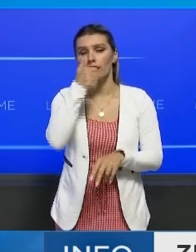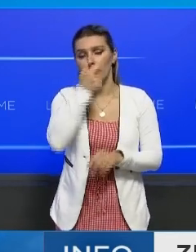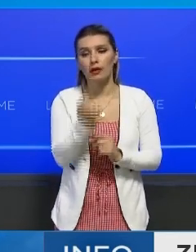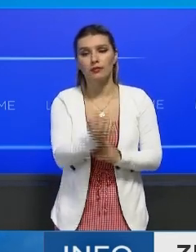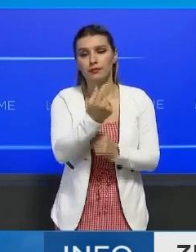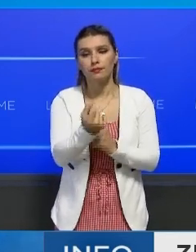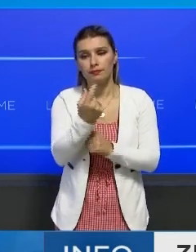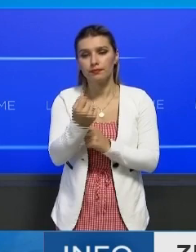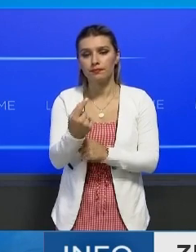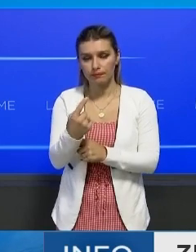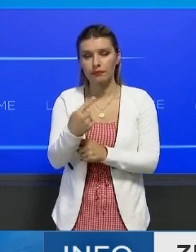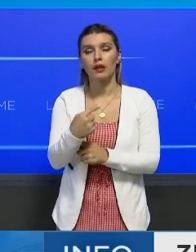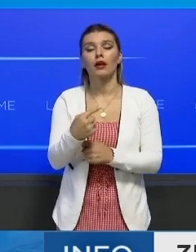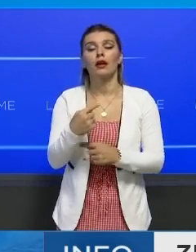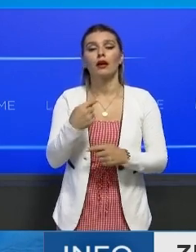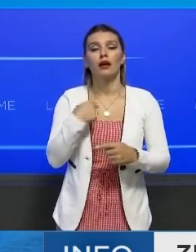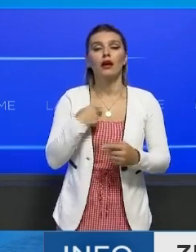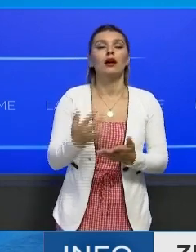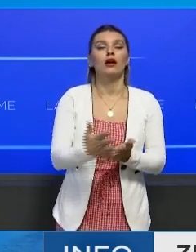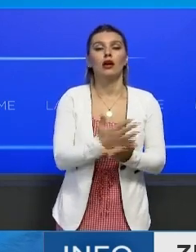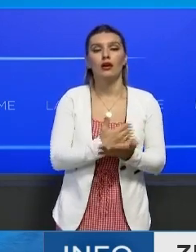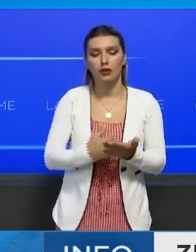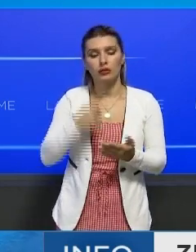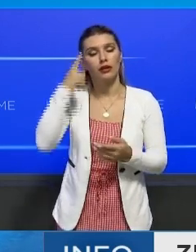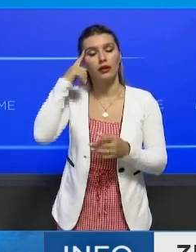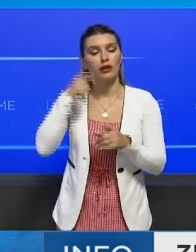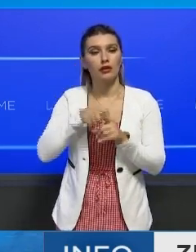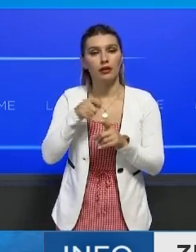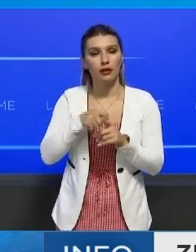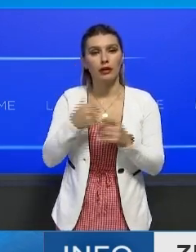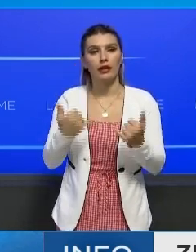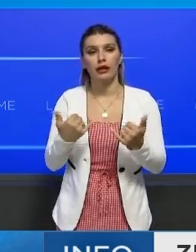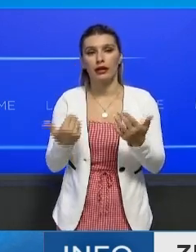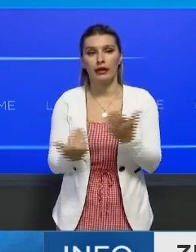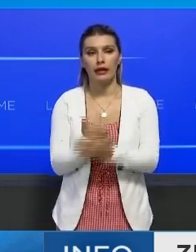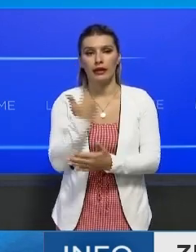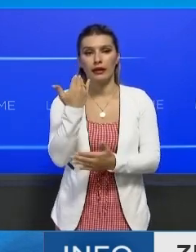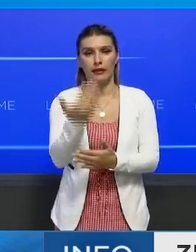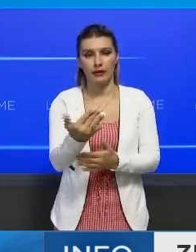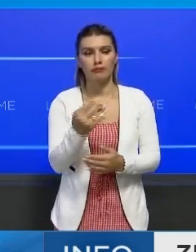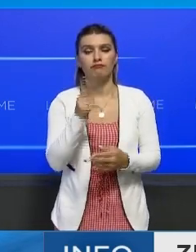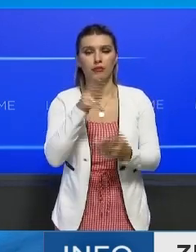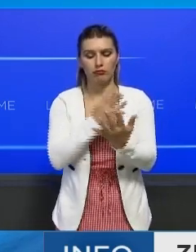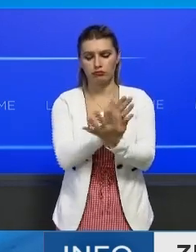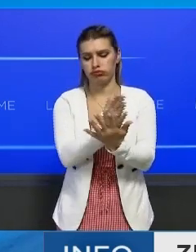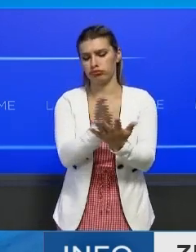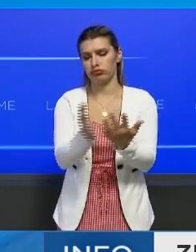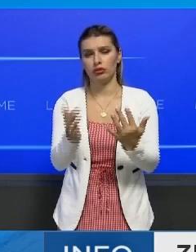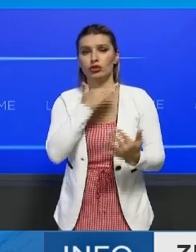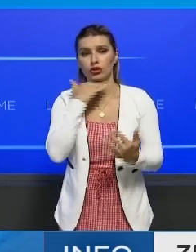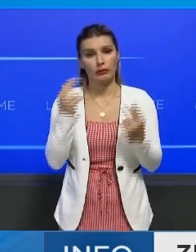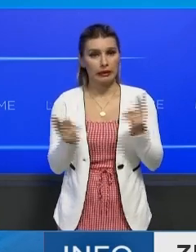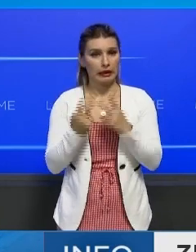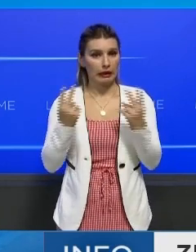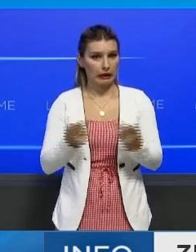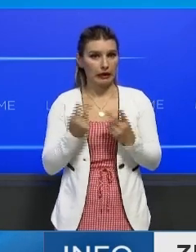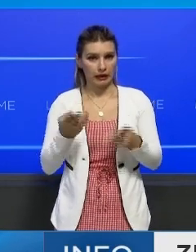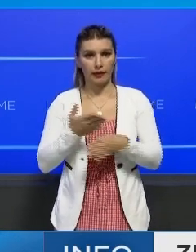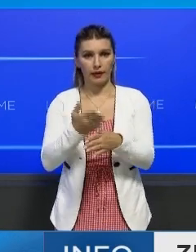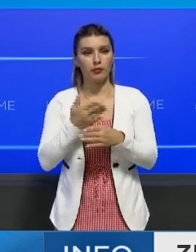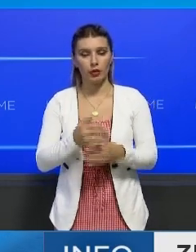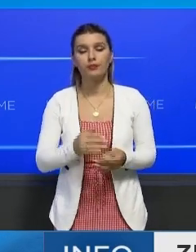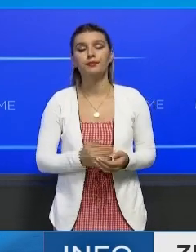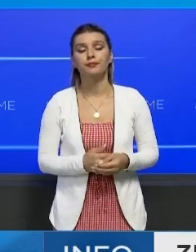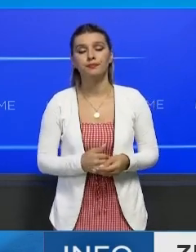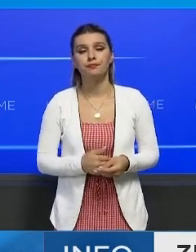në këtë aspekt dhe për këtë arsye kemi ofruar një sër lehtësirash për qytetarët, të cilët i posedojnë